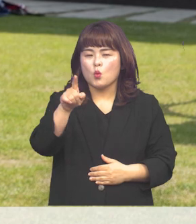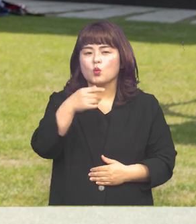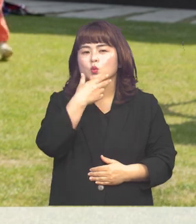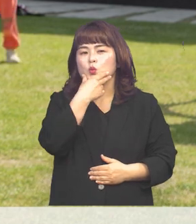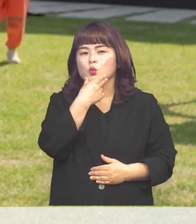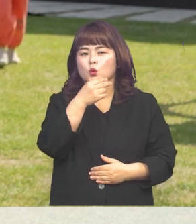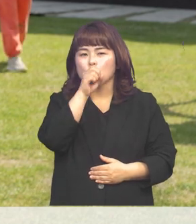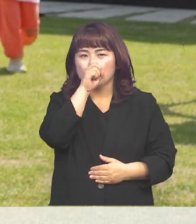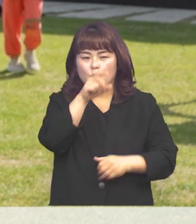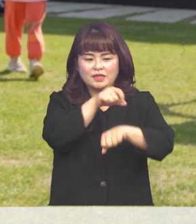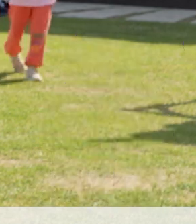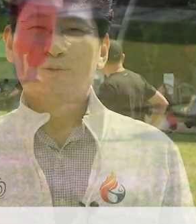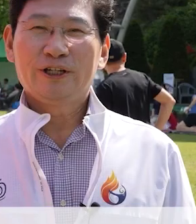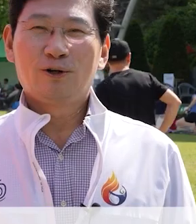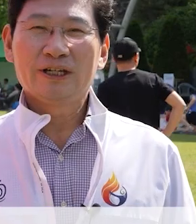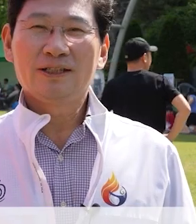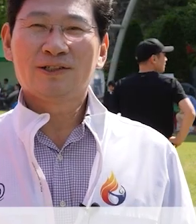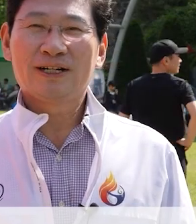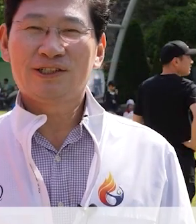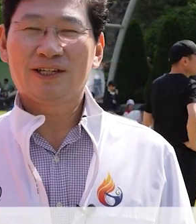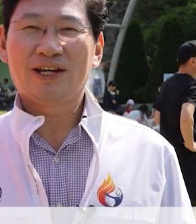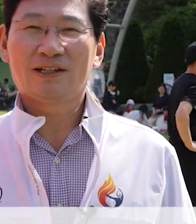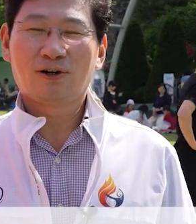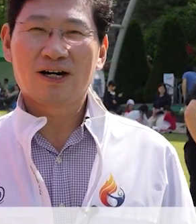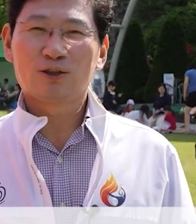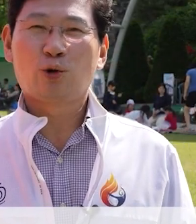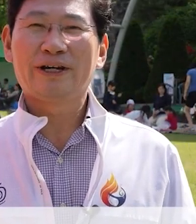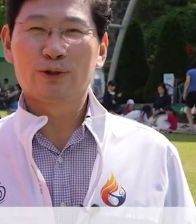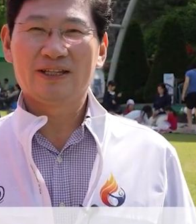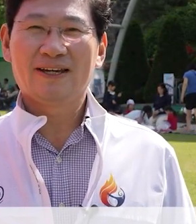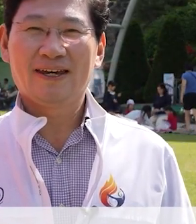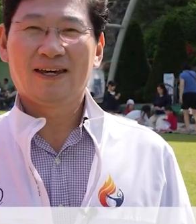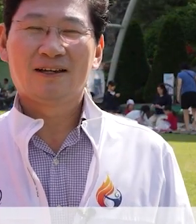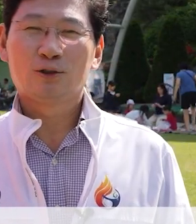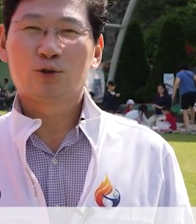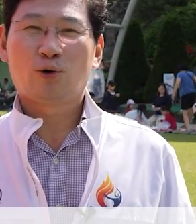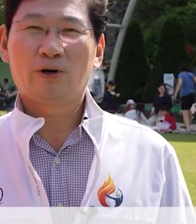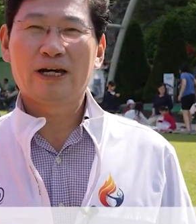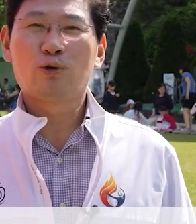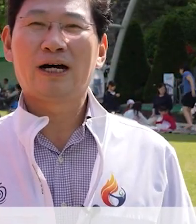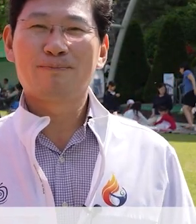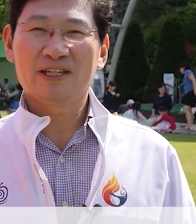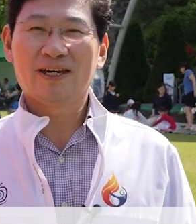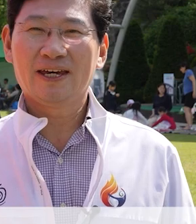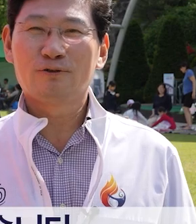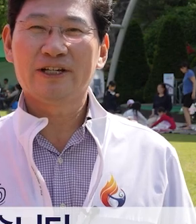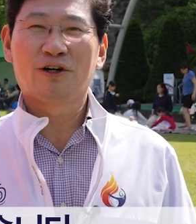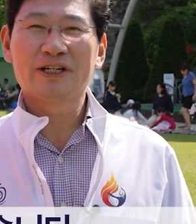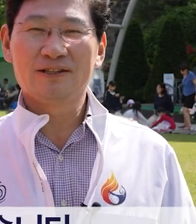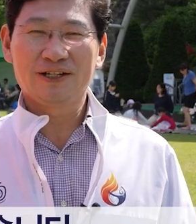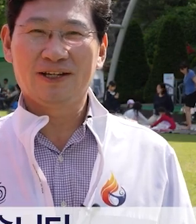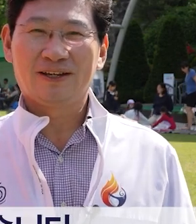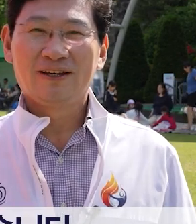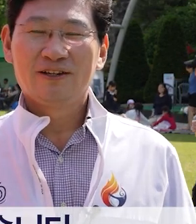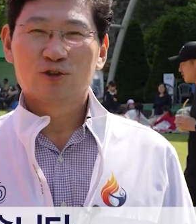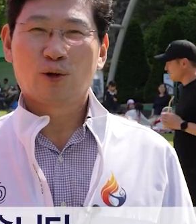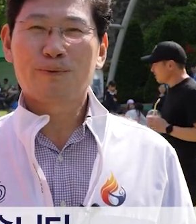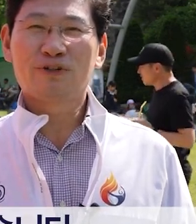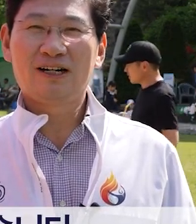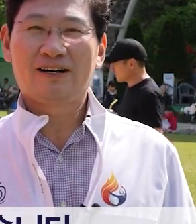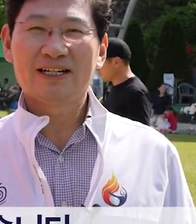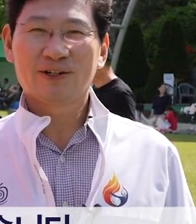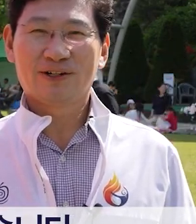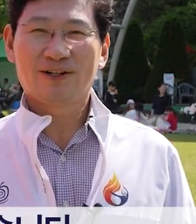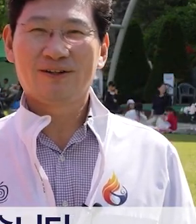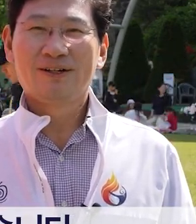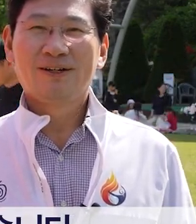농촌 테마파크입니다. 우리 용인특례시 캐릭터가 조화용인데 조화용과 함께 우리 어린이들이